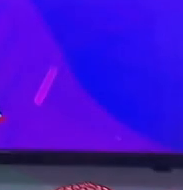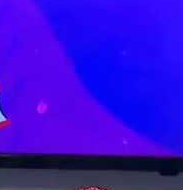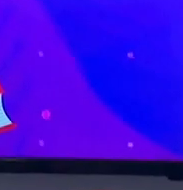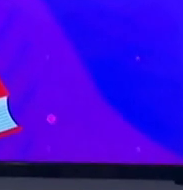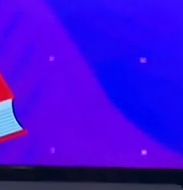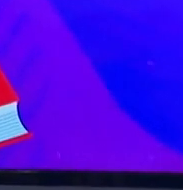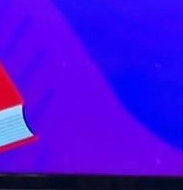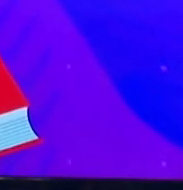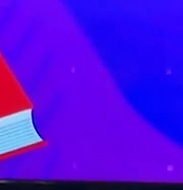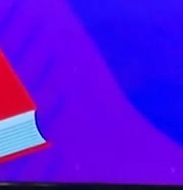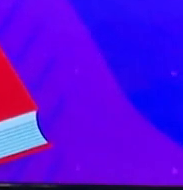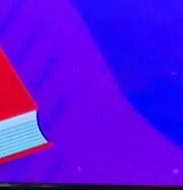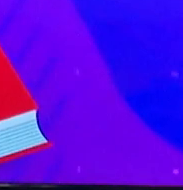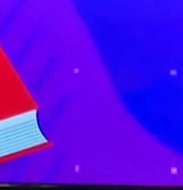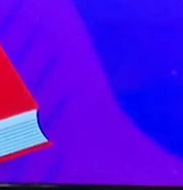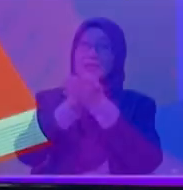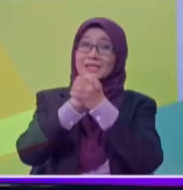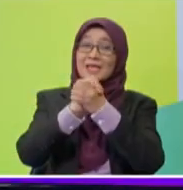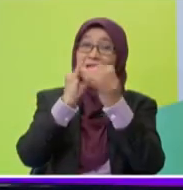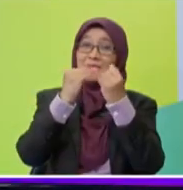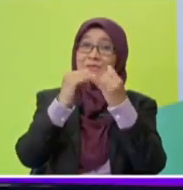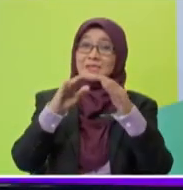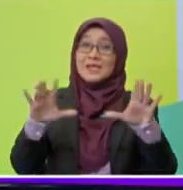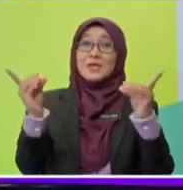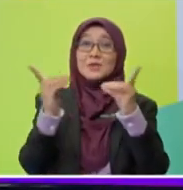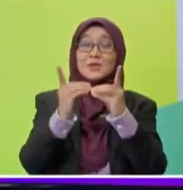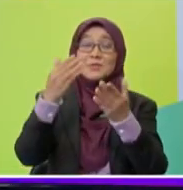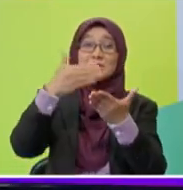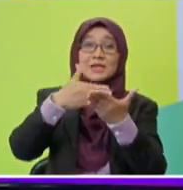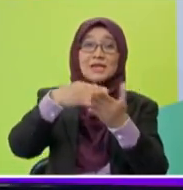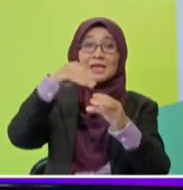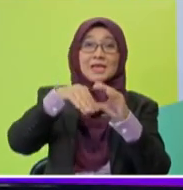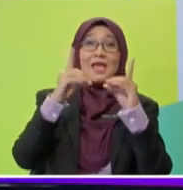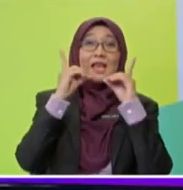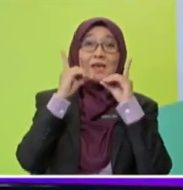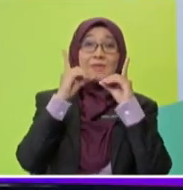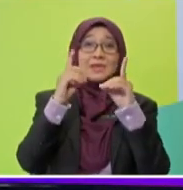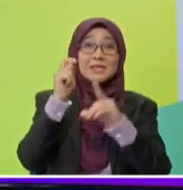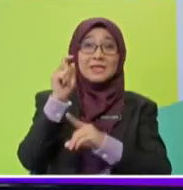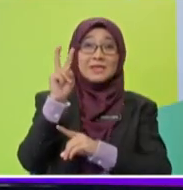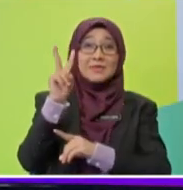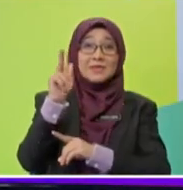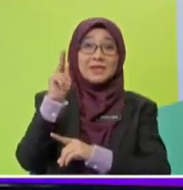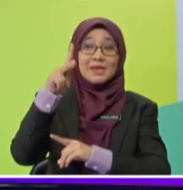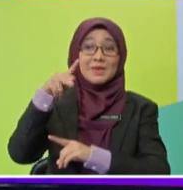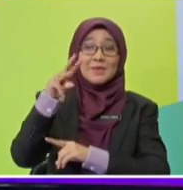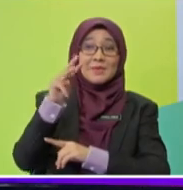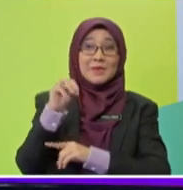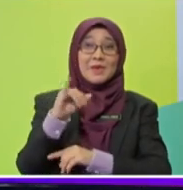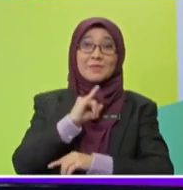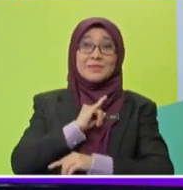Assalamualaikum dan salam sejahtera bertemu kembali dalam Didik Tiwi GPM hari ini Anda bersama saya